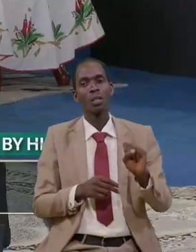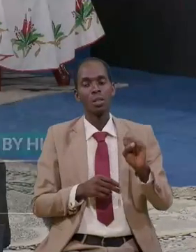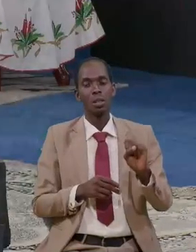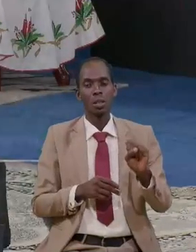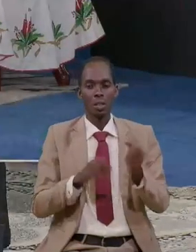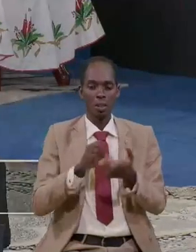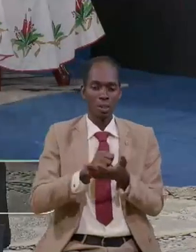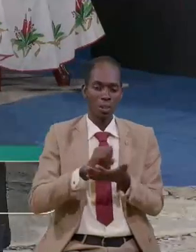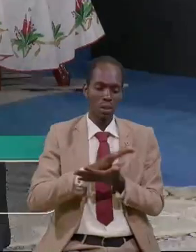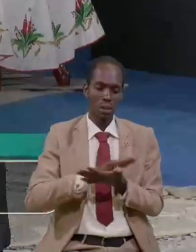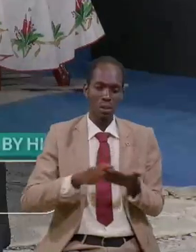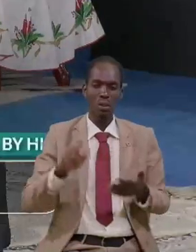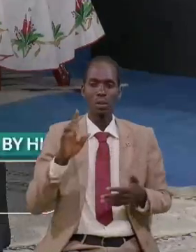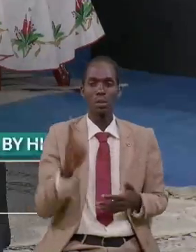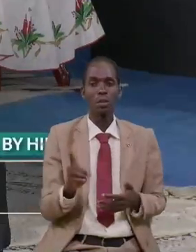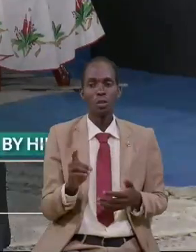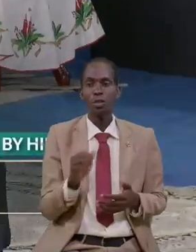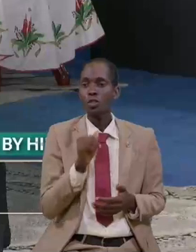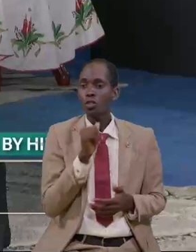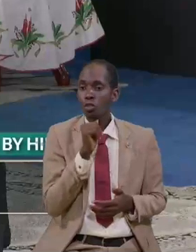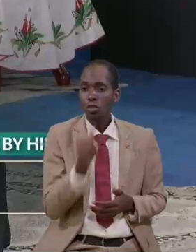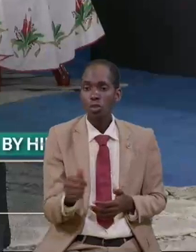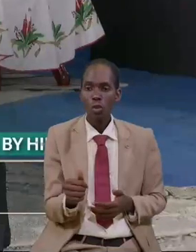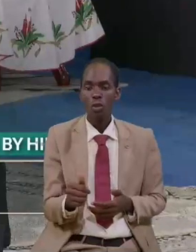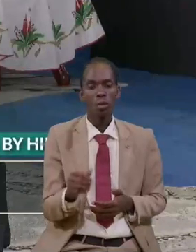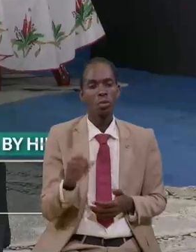Est-ce sanctifié